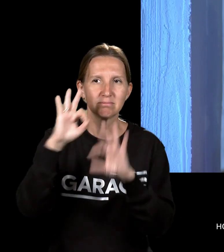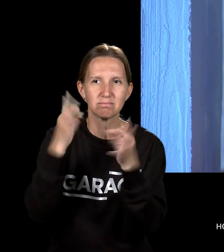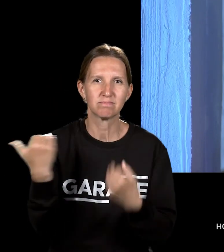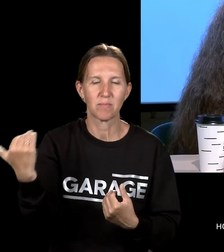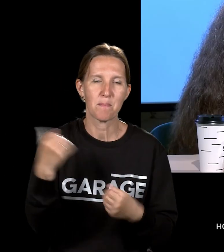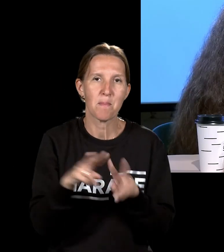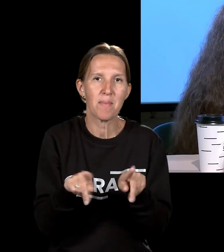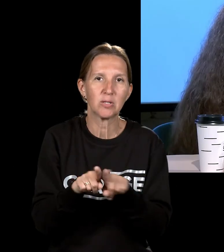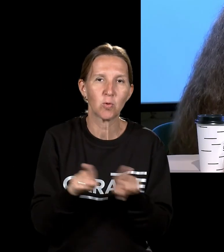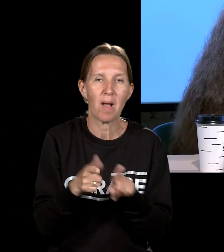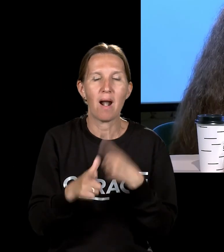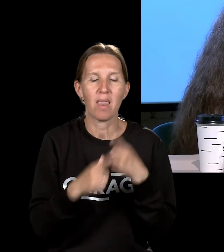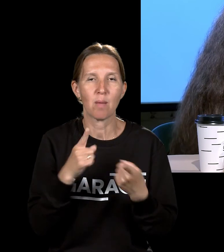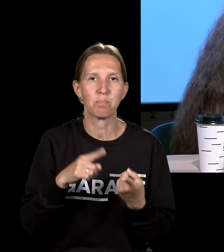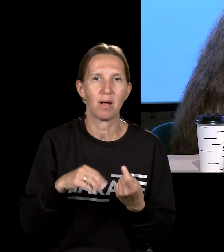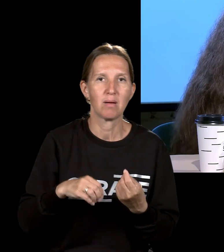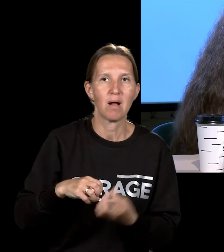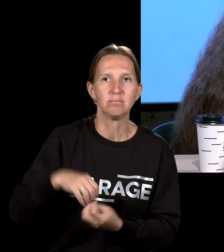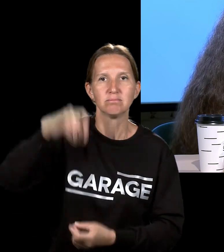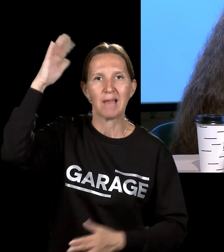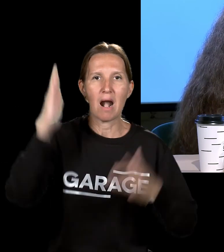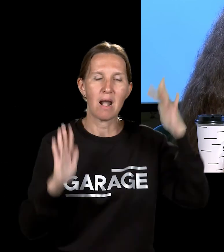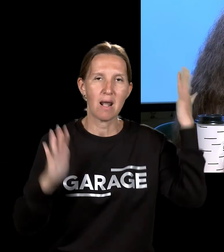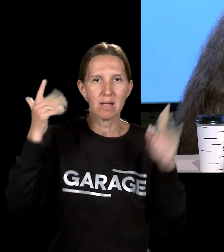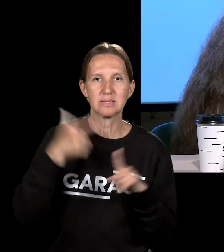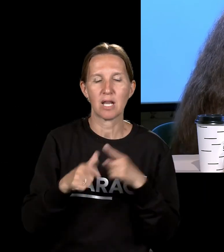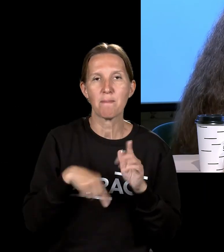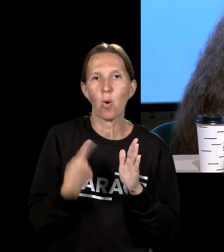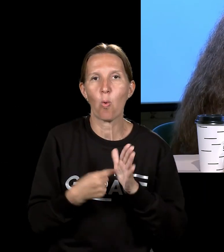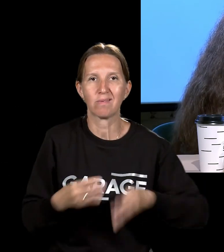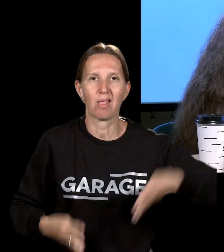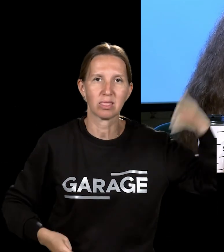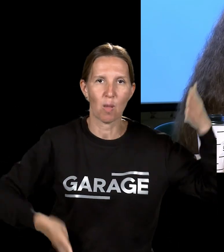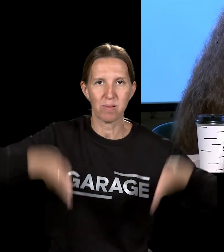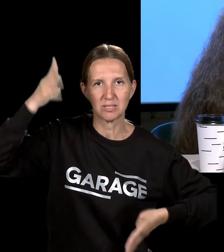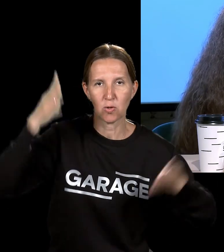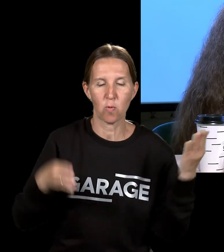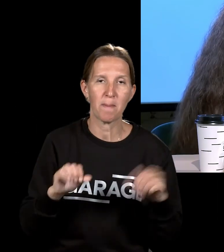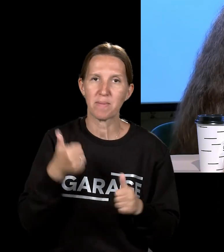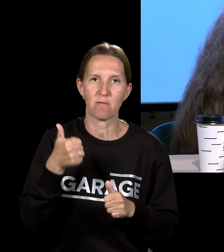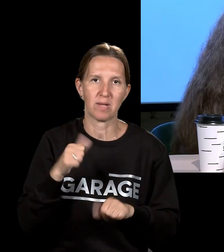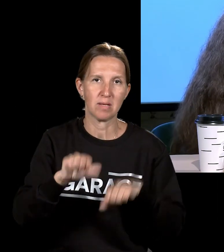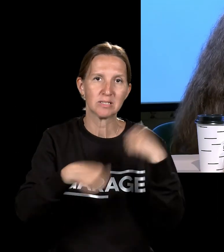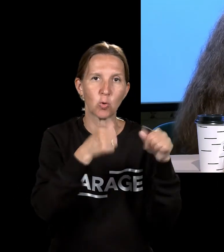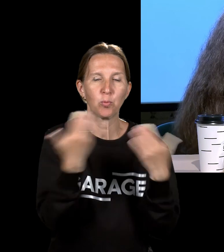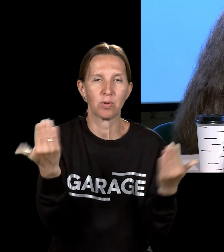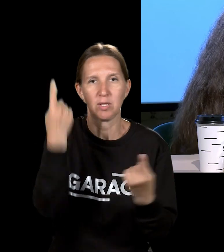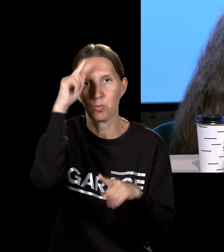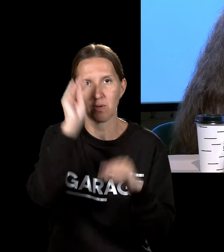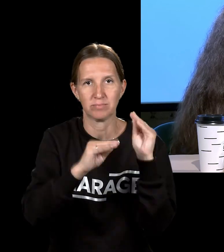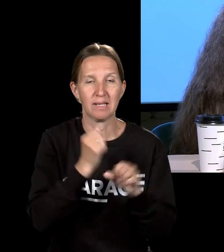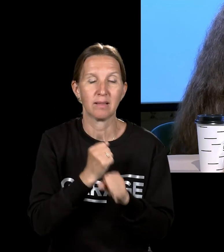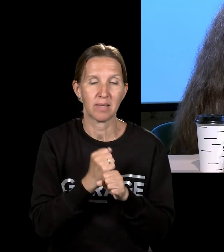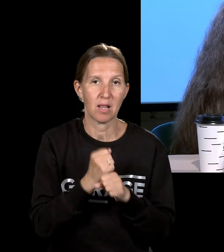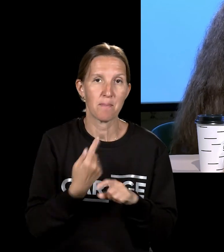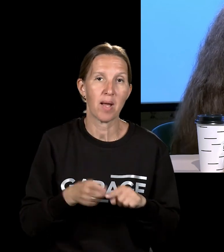фигуры, образующие такой же либо лес, либо город-небоскреб. Самая первая скульптура, с которой она работала.